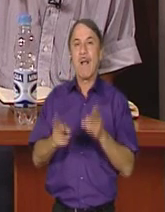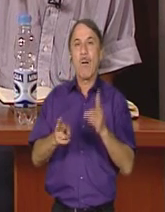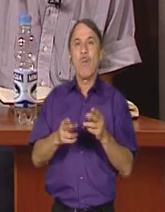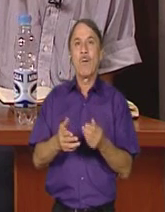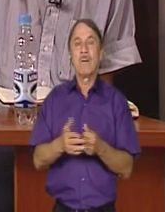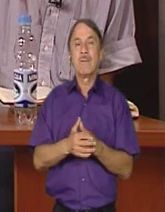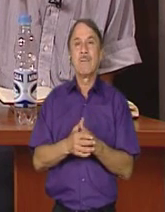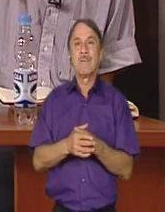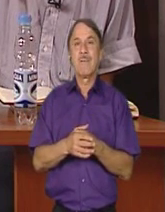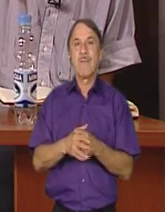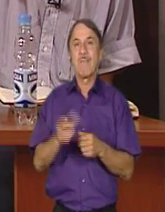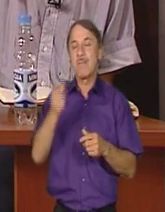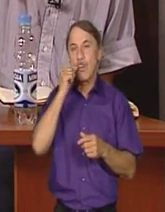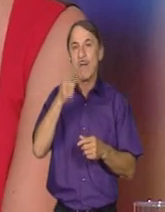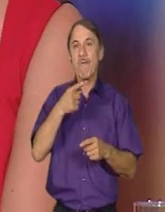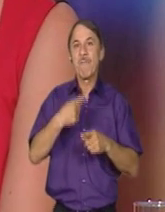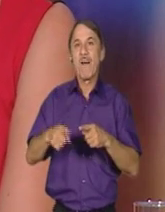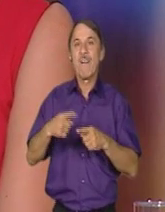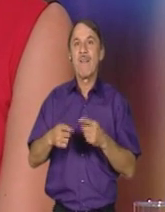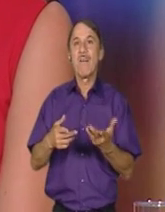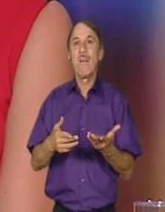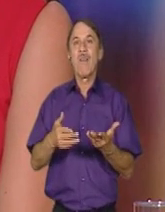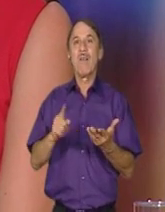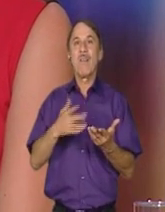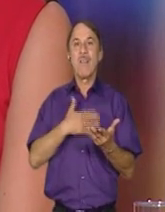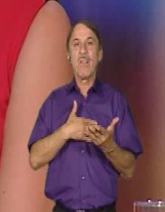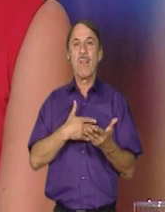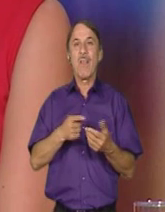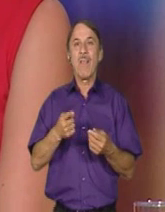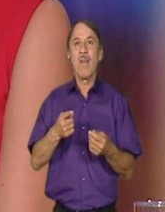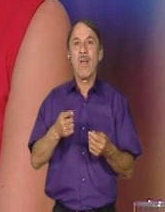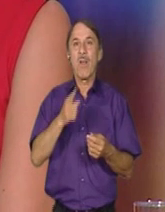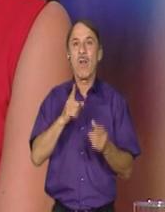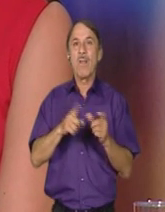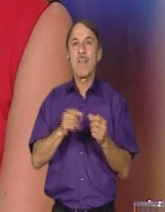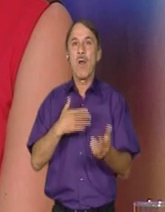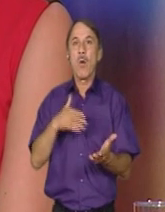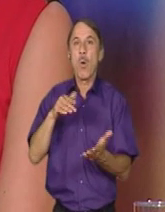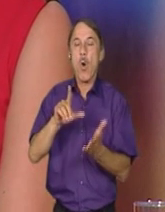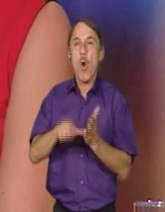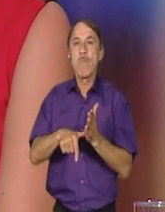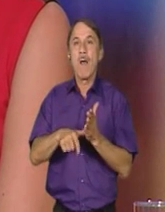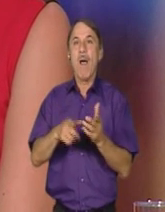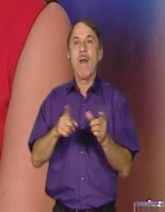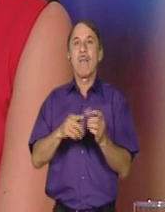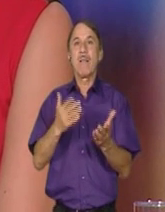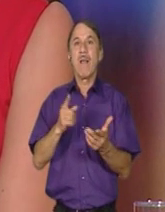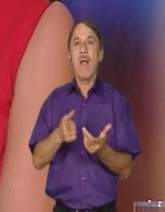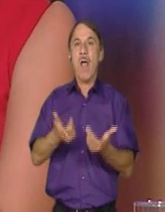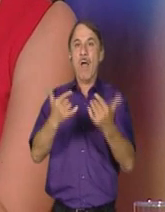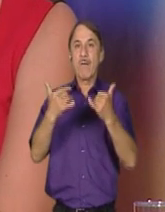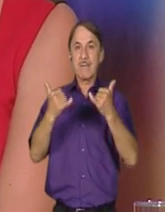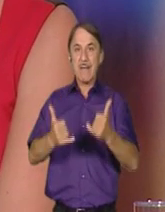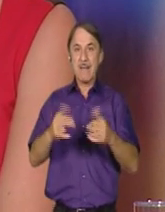za poslednjih 20 godina, kao da smo više navikli da slušamo ružne i grube reči. A